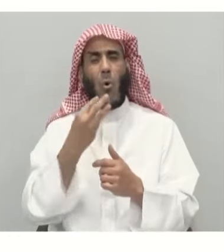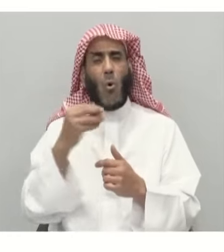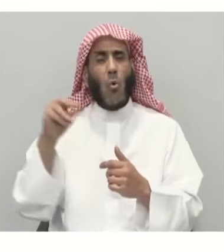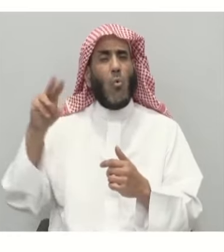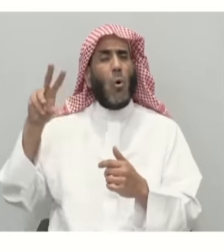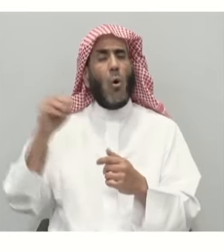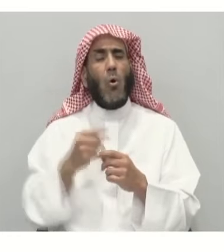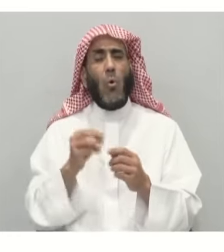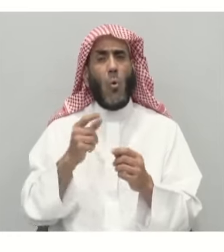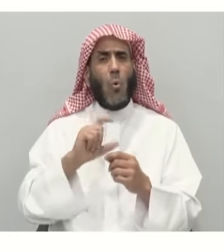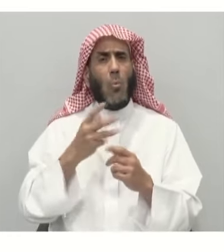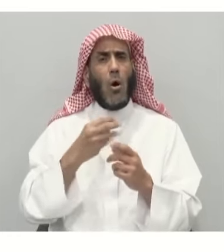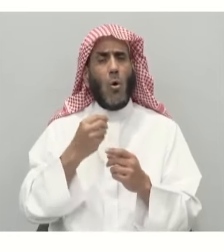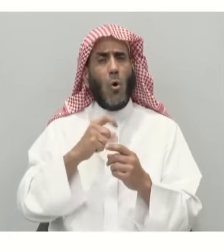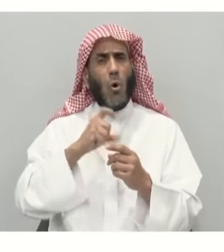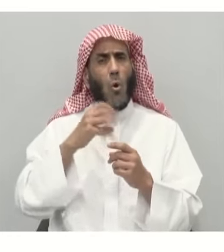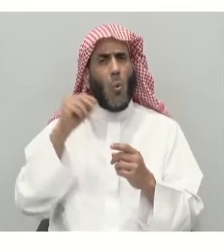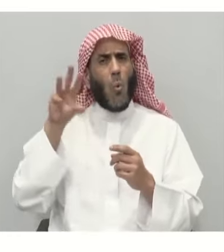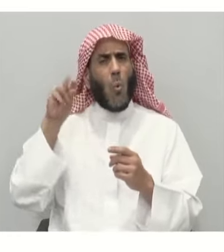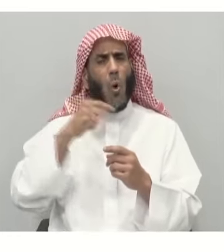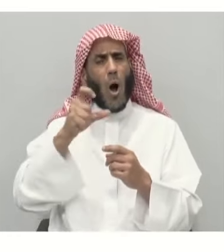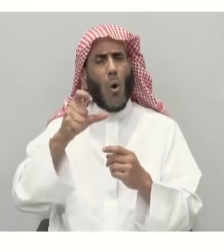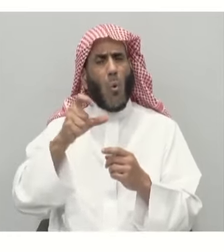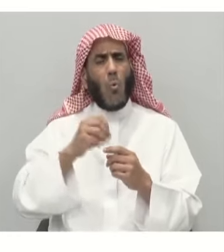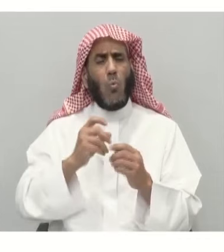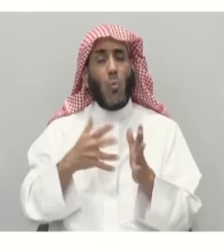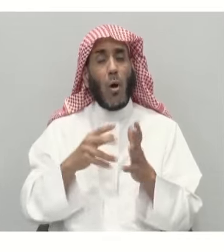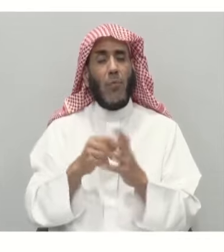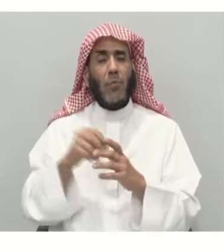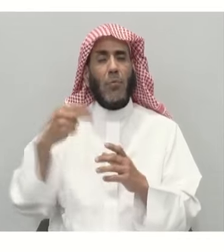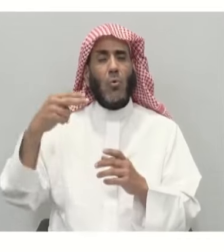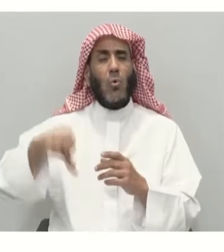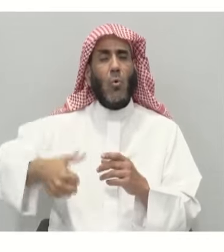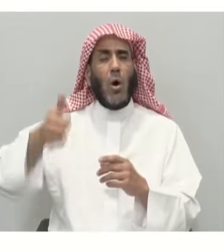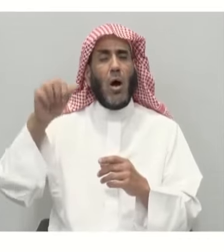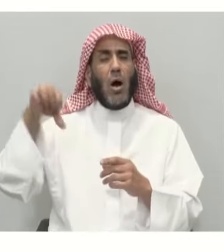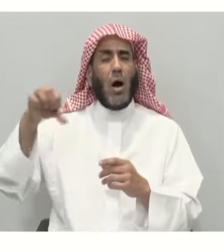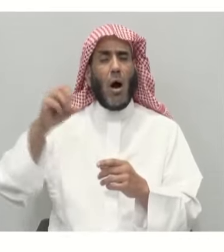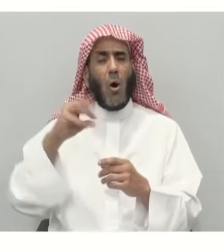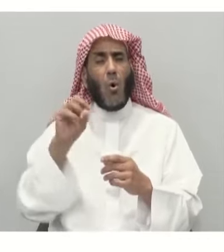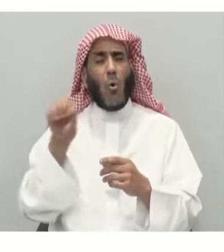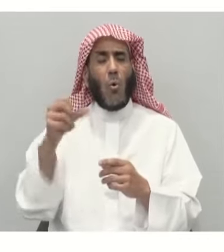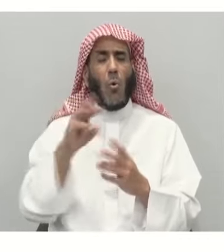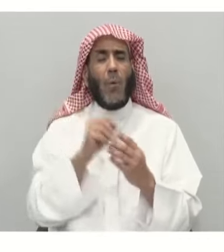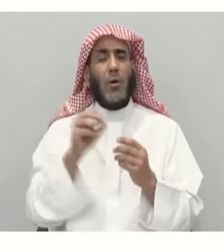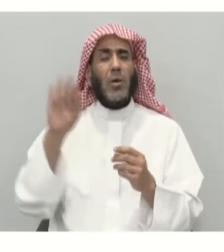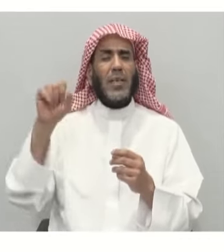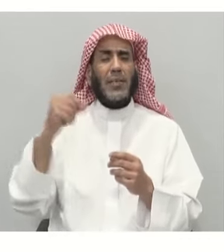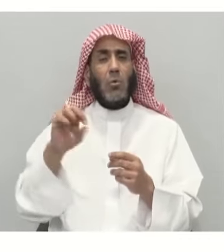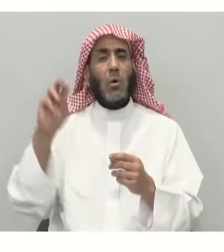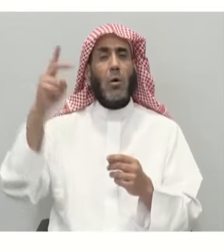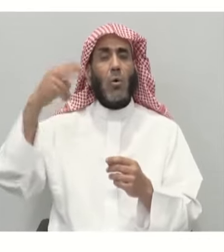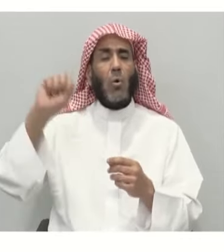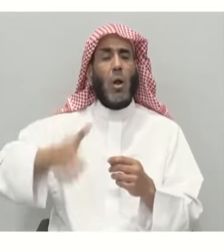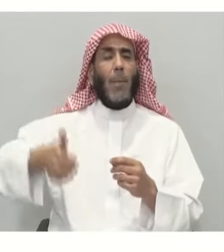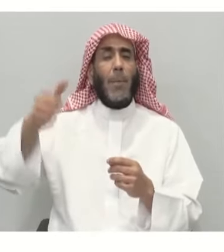عواه مخيف ان الذئب عواه مخيف يصدق علماؤنا